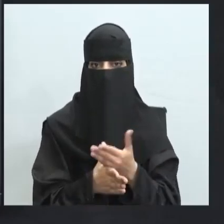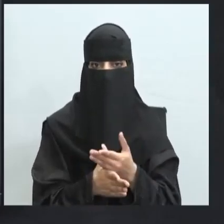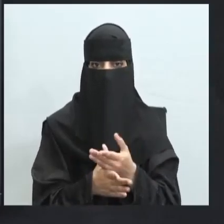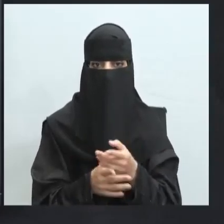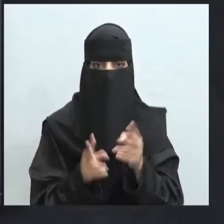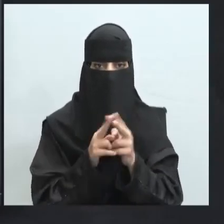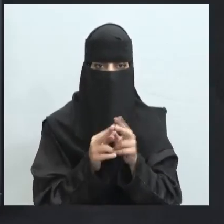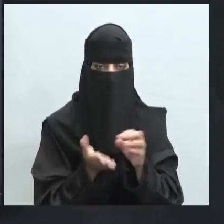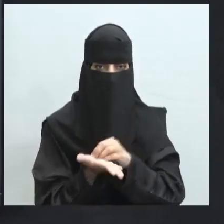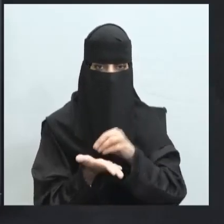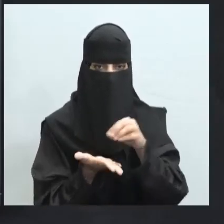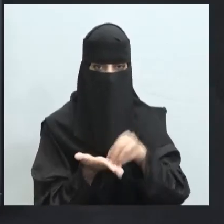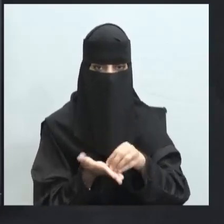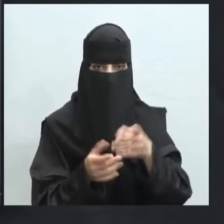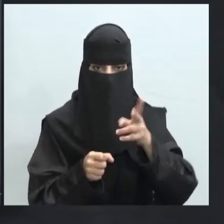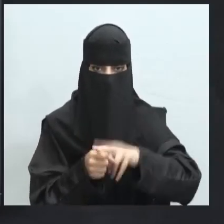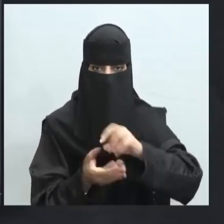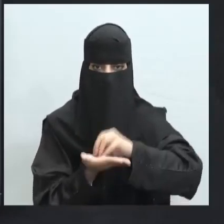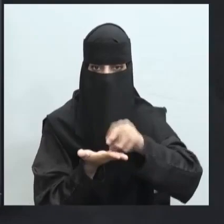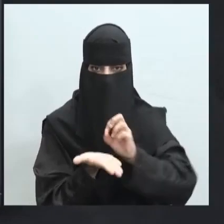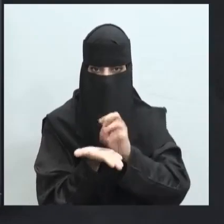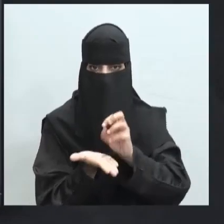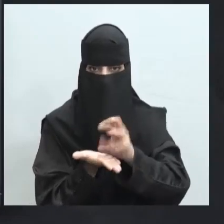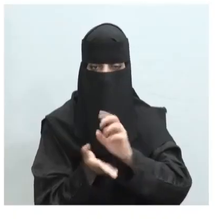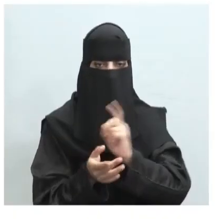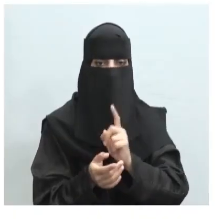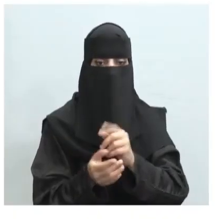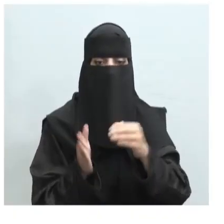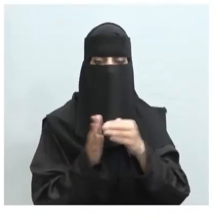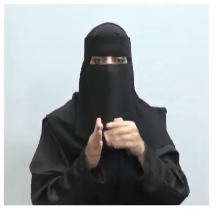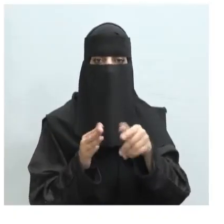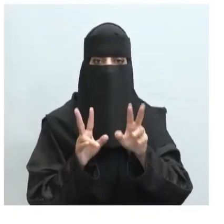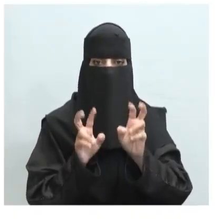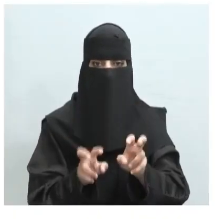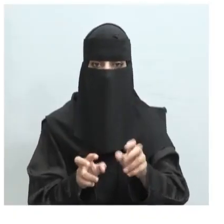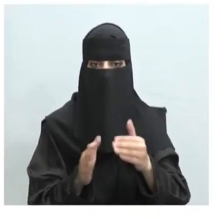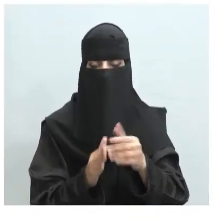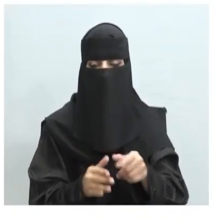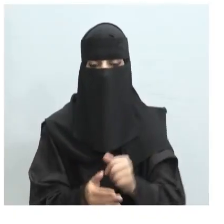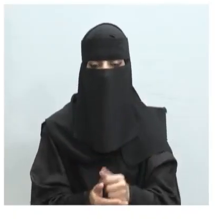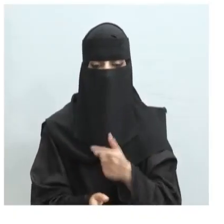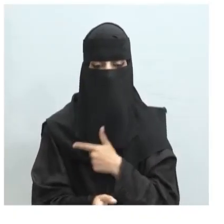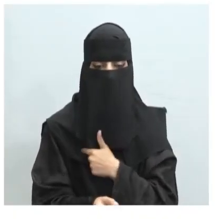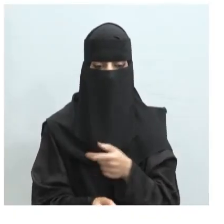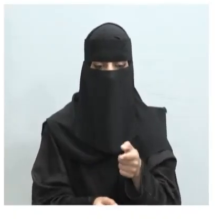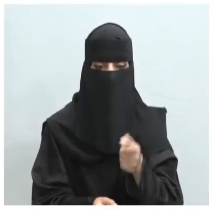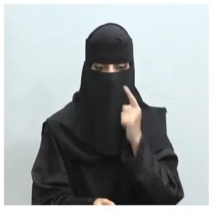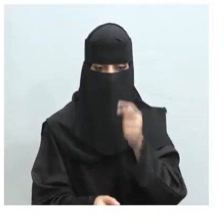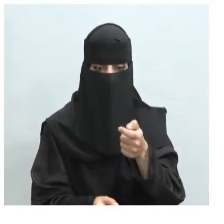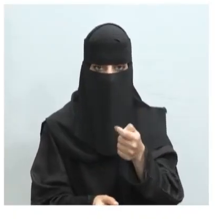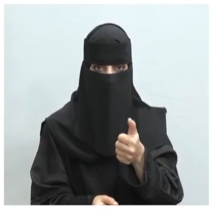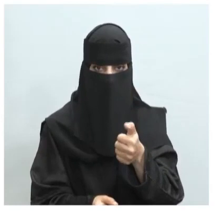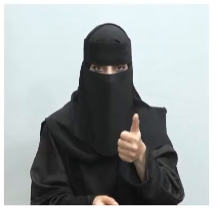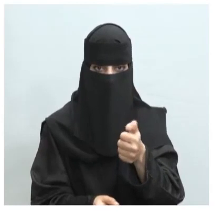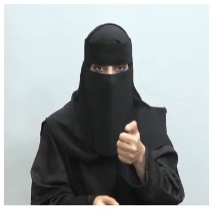ان الشحنات الكهربائيه لن تعد تنتقل وبالتالي ادى الى اطفاء ذلك المصباح هذا هو المفتاح الكهربائي الذي تشاهده